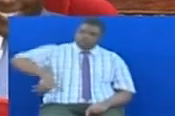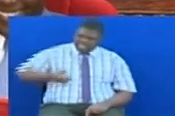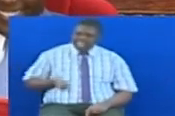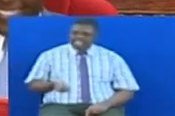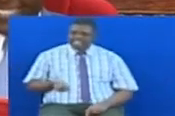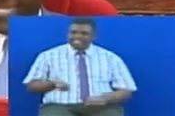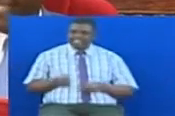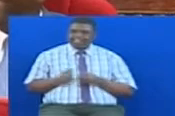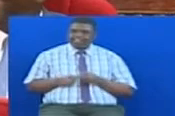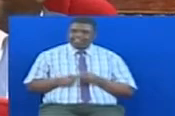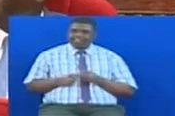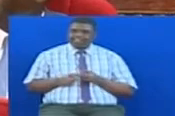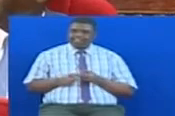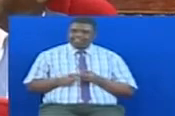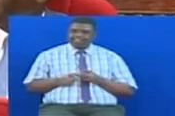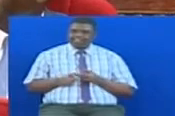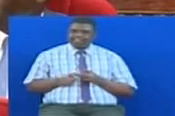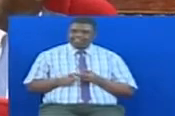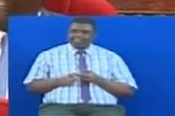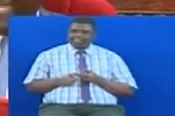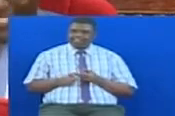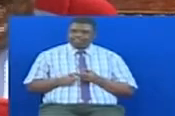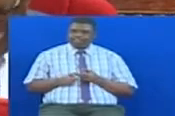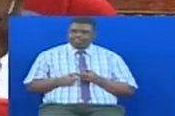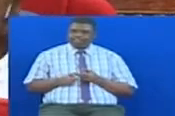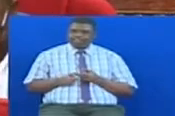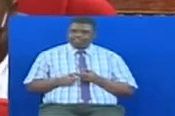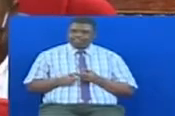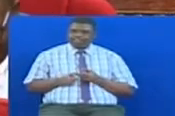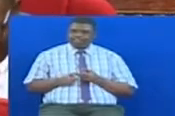Maana yangu, Mheshimiwa Naibu Speaker,